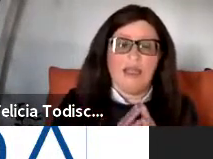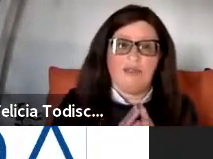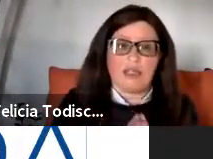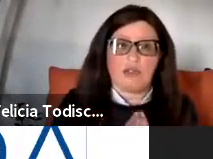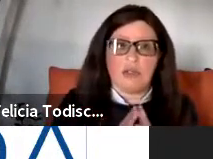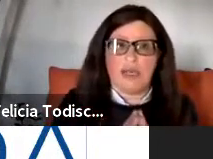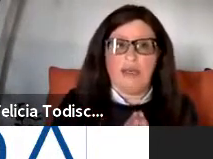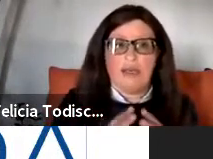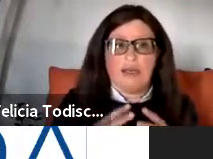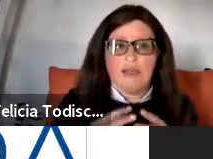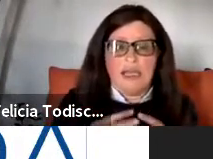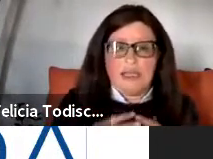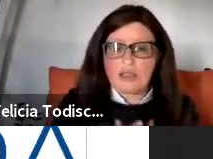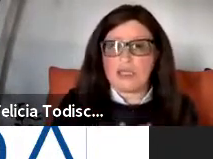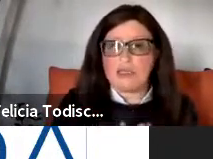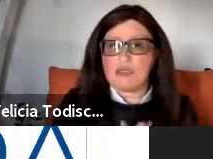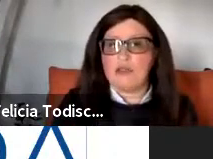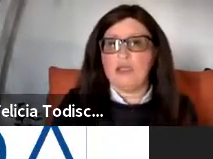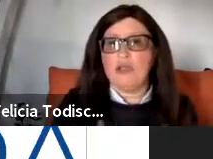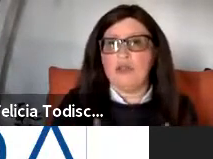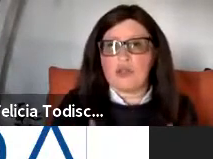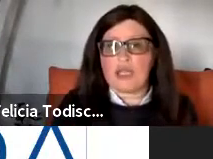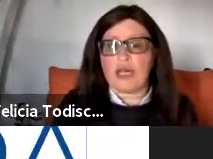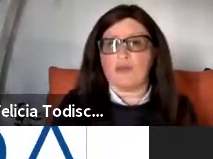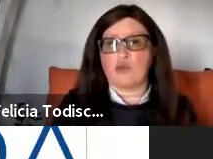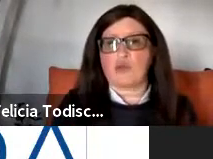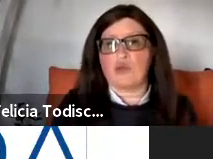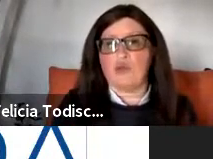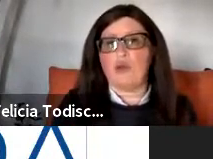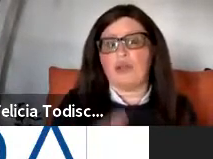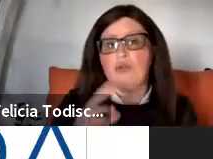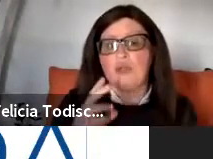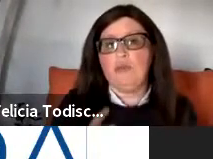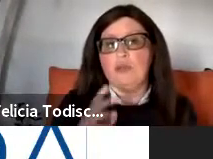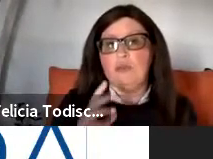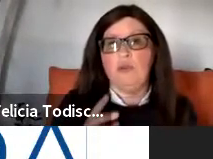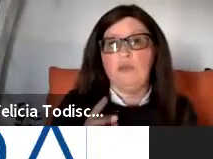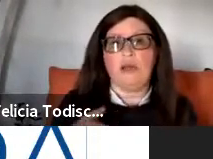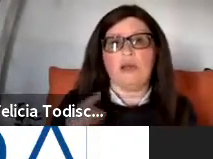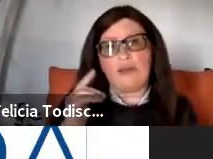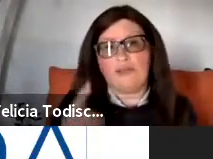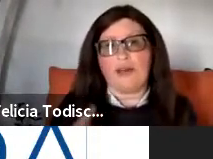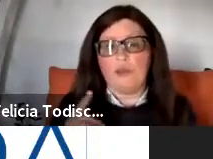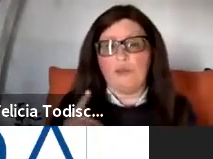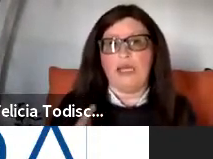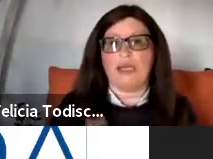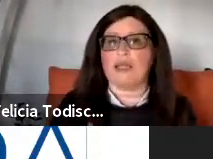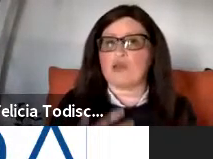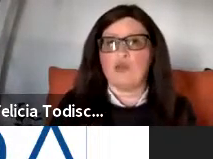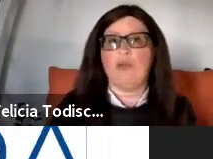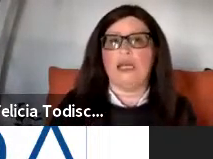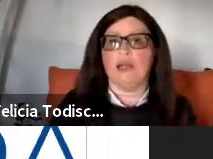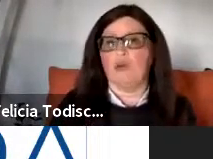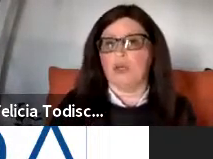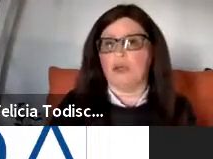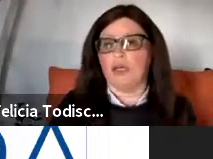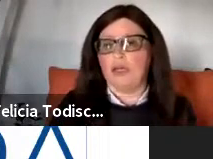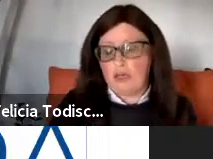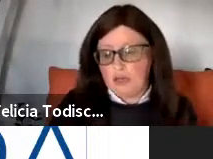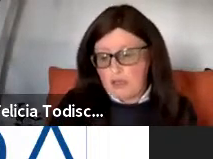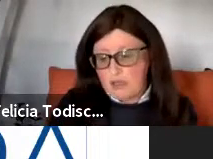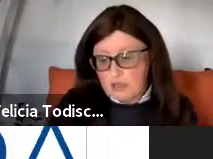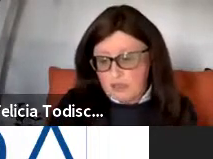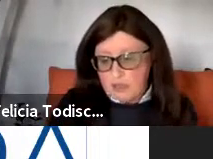mentale il fatto che le nostre azioni non servono solo ad un tipo di pubblico che avevamo in mente, che assomiglia a